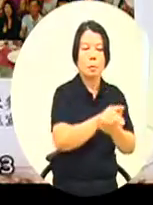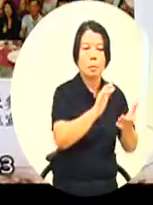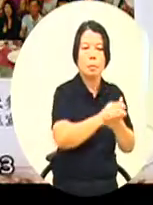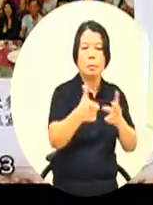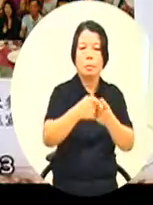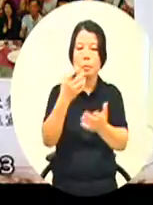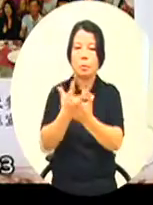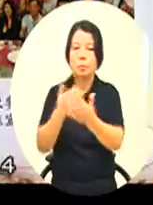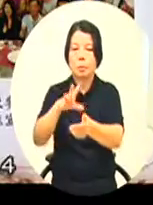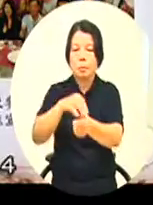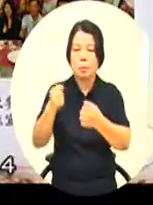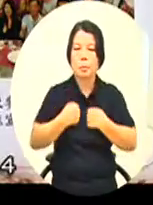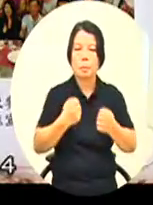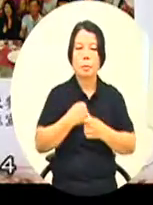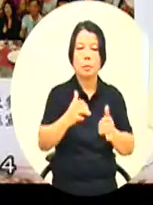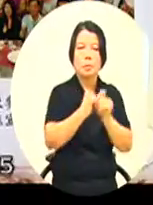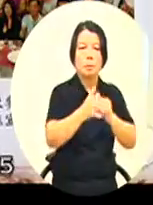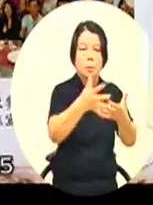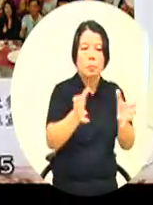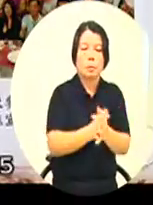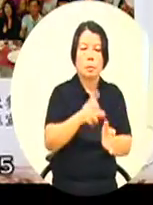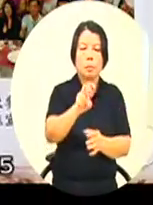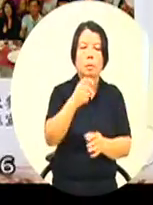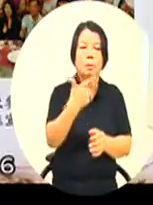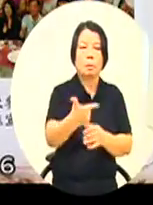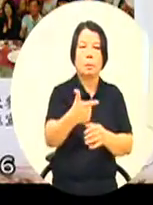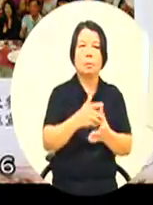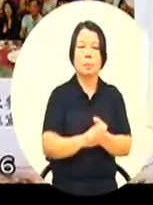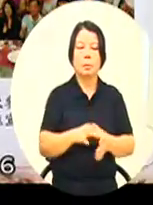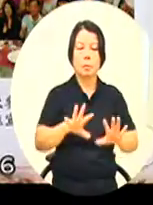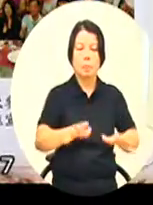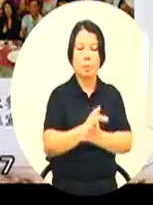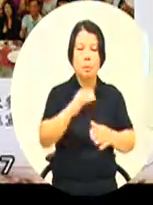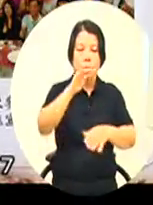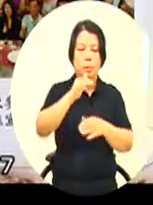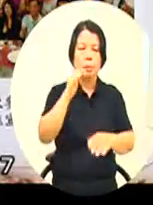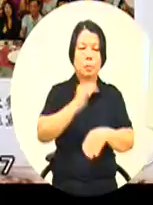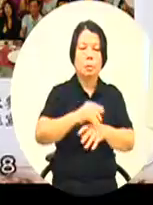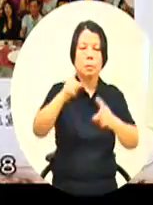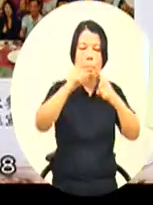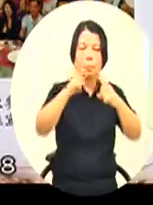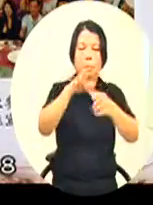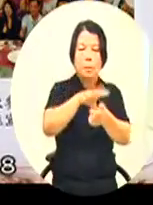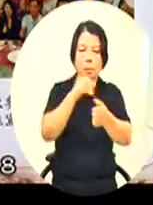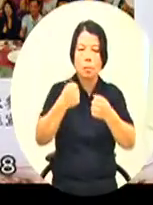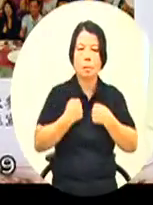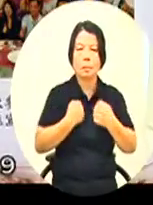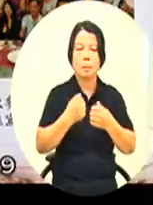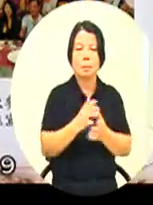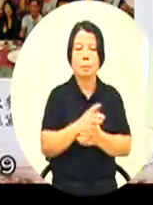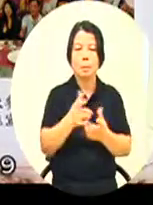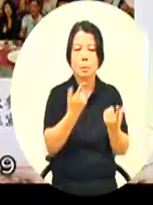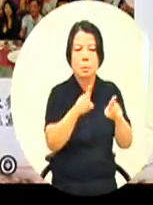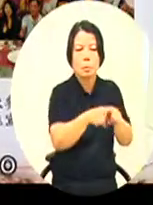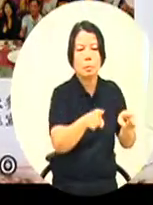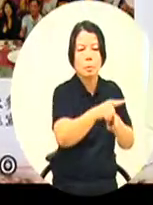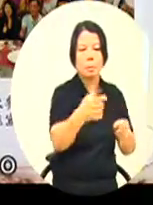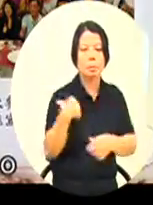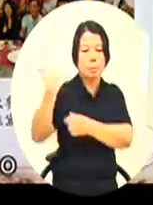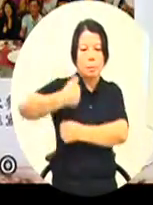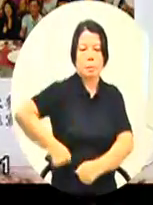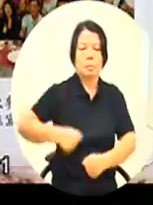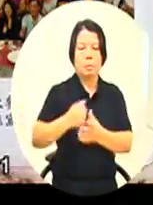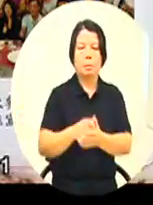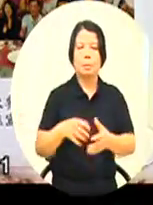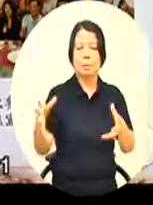我们有26个社团，那因为成人的学习很特别，他不像一般的同学一样背个书包，或者是说同一